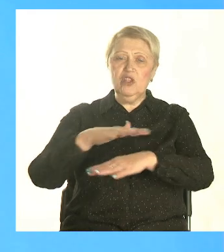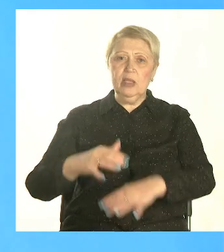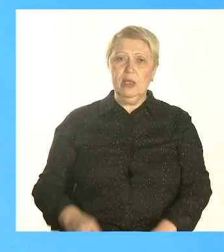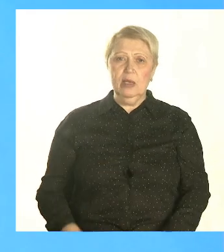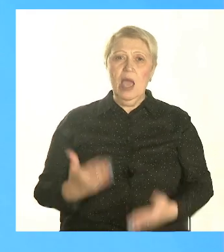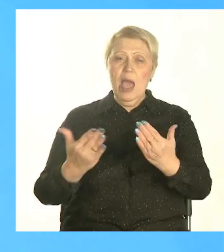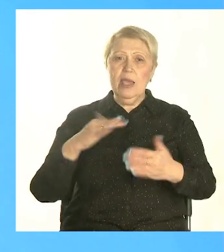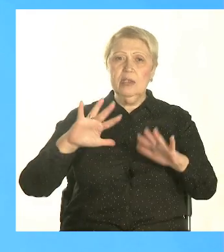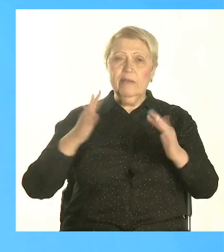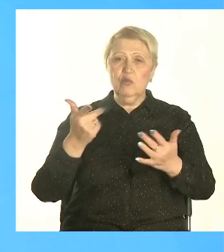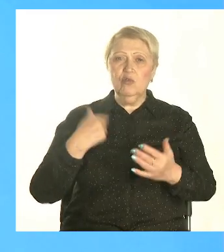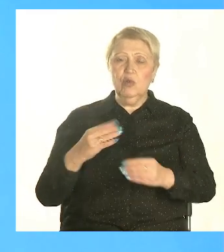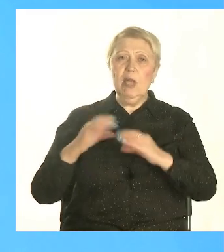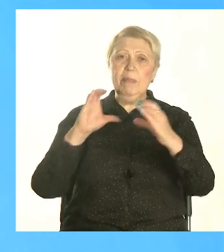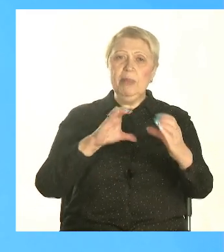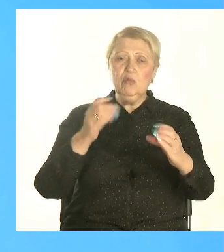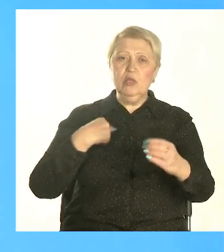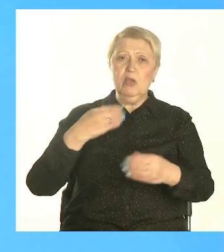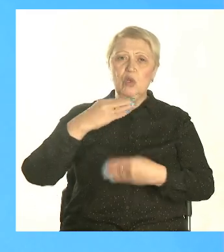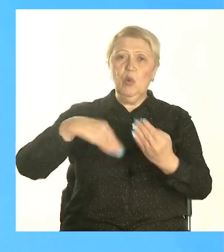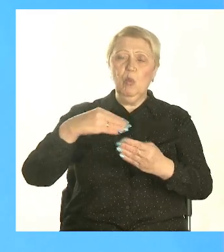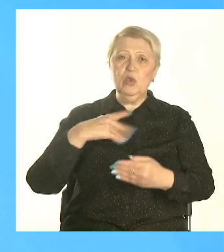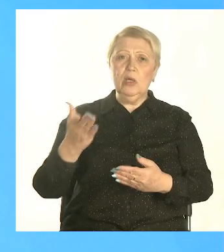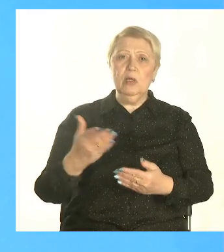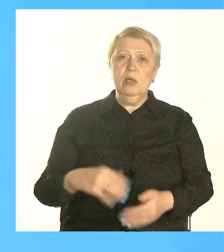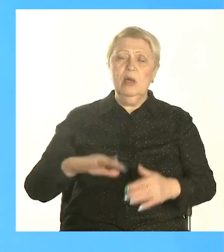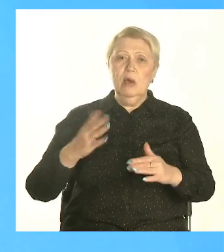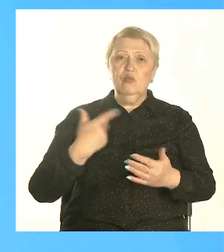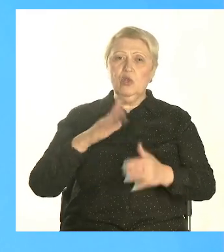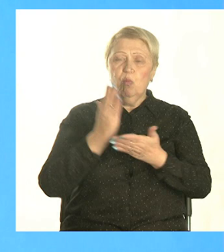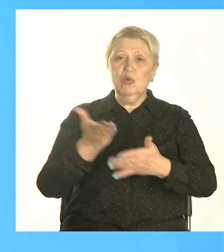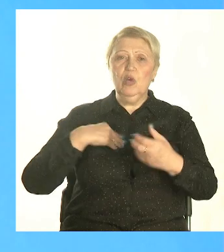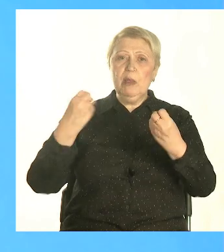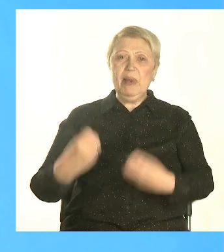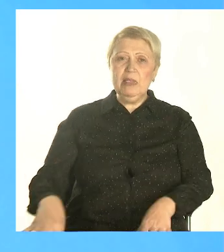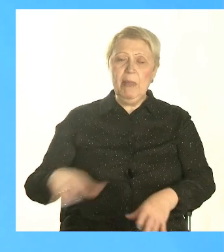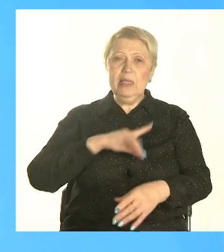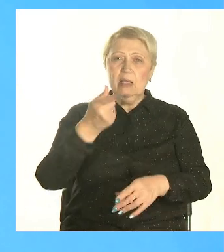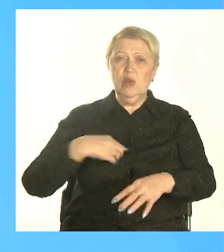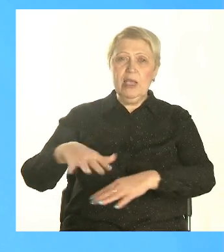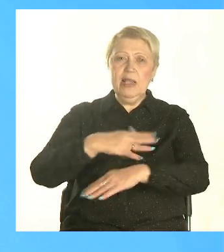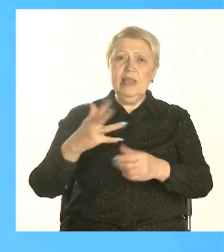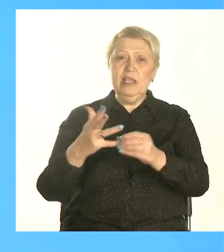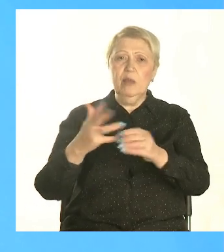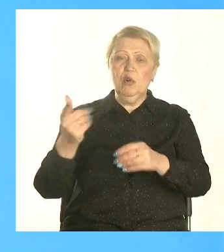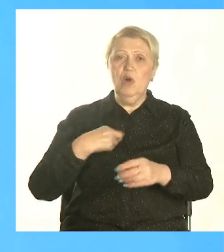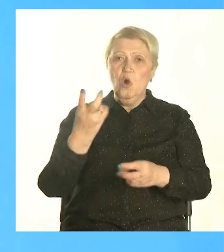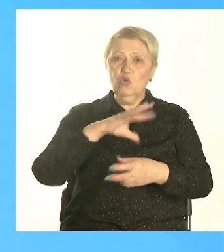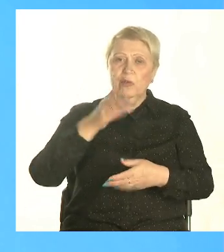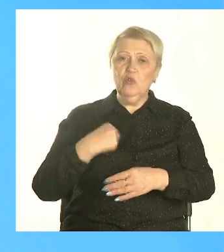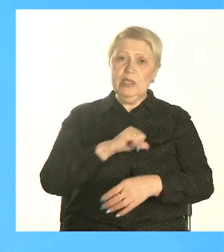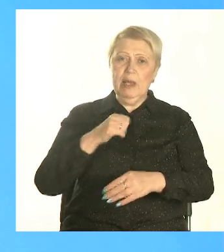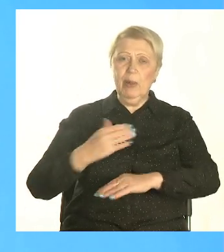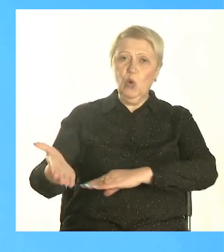И если при погрузке отходов у него просыпаются эти отходы, соответственно, он обязан их убрать. Это тоже предусмотрено. Но в